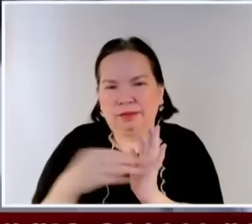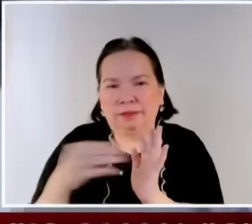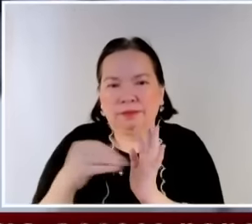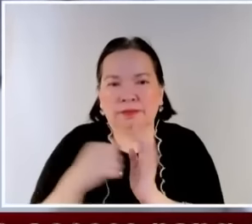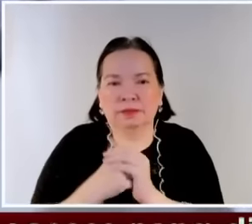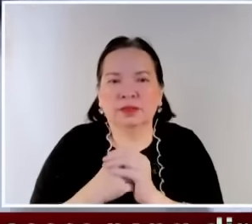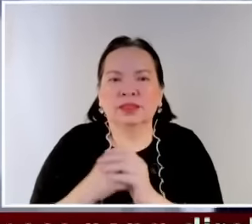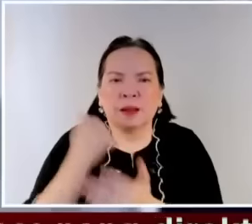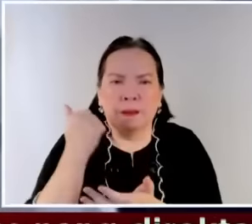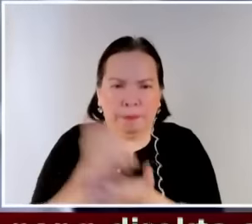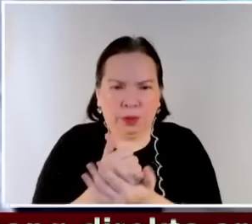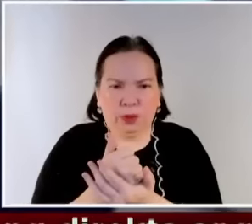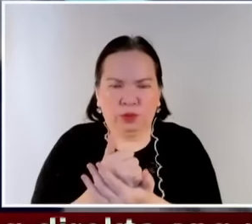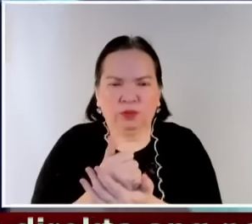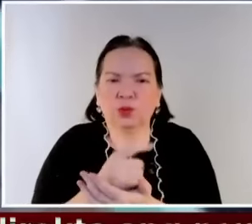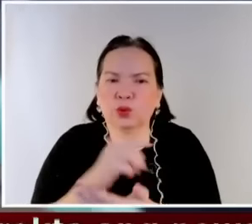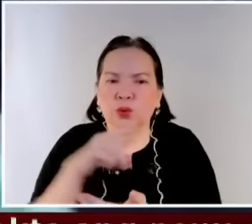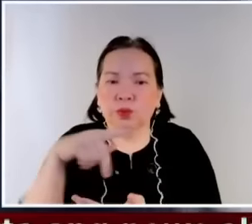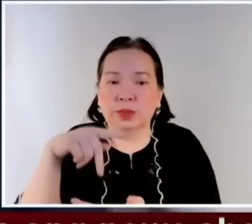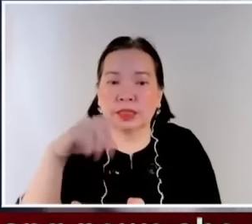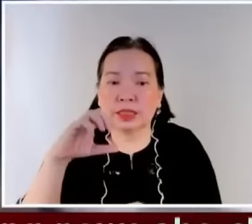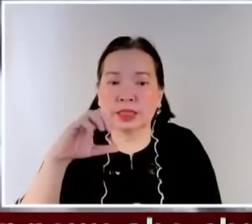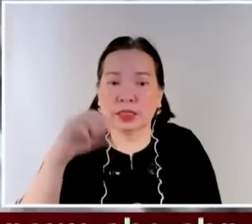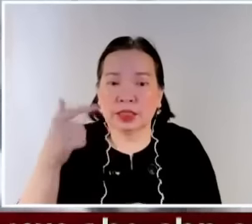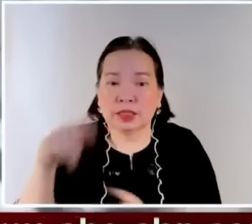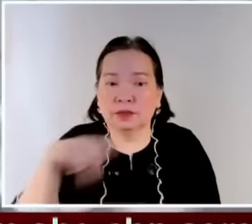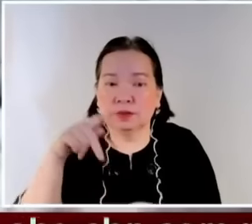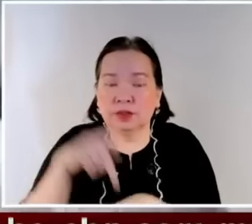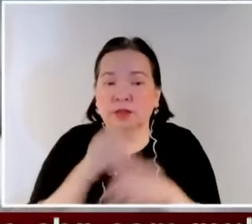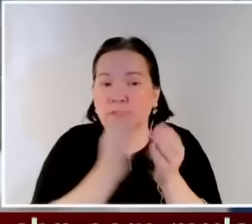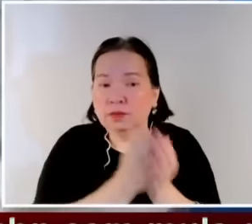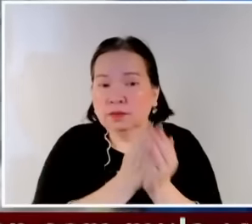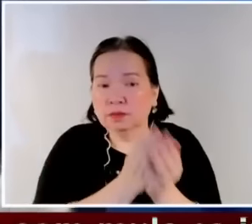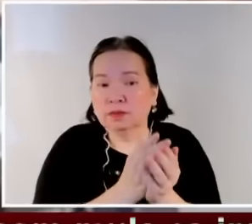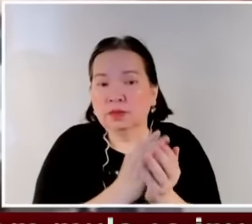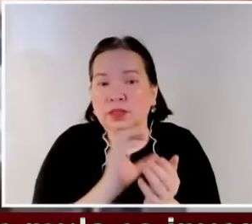Aprobado sa Philippine Coast Guard ang gagawing proseso ng Salvor Company na Harbor